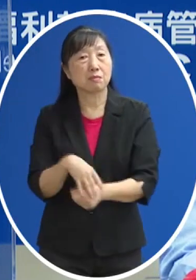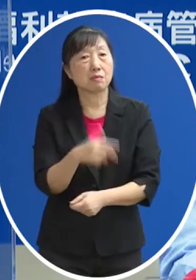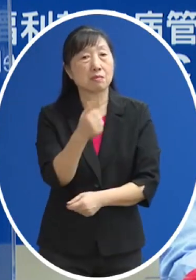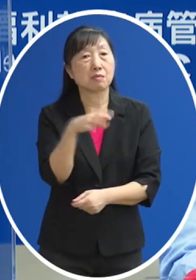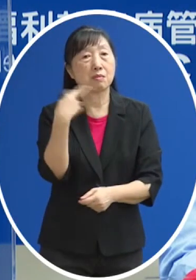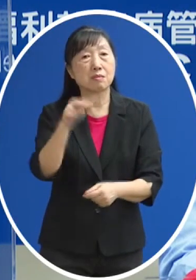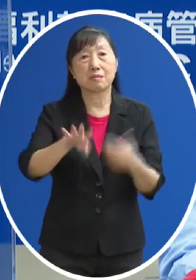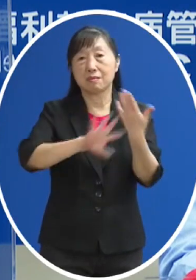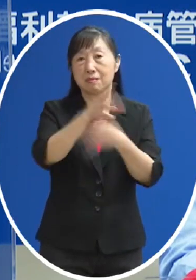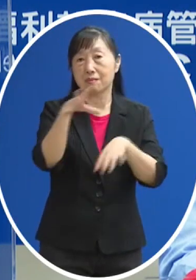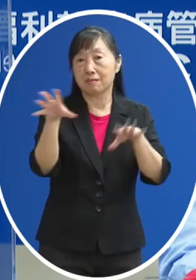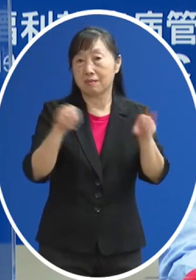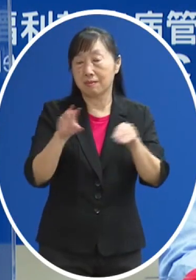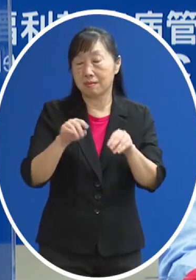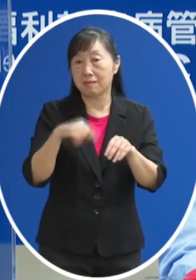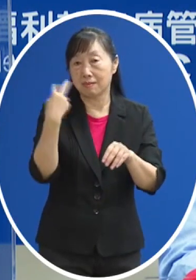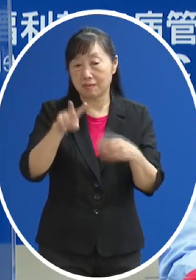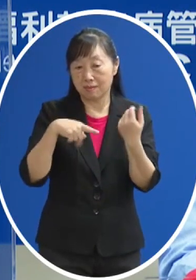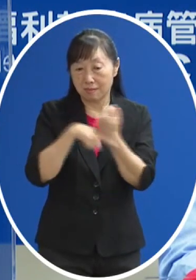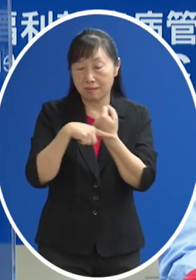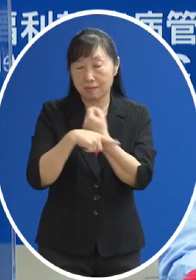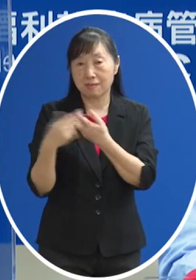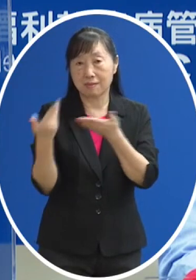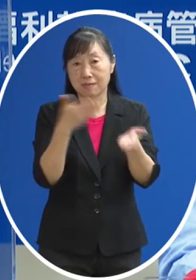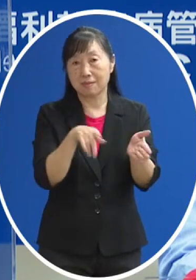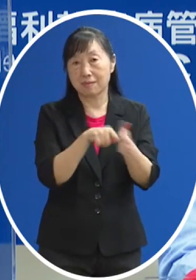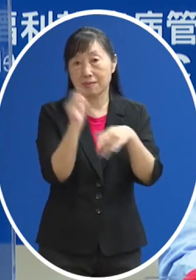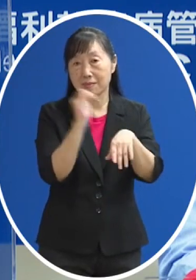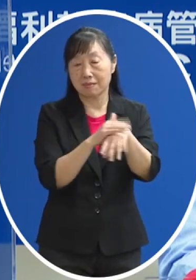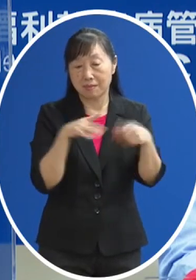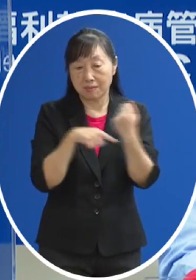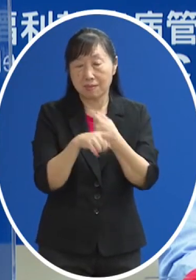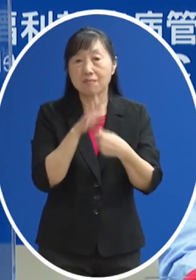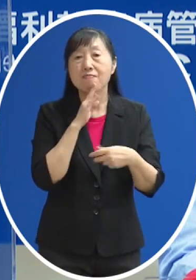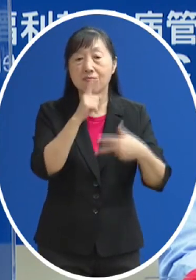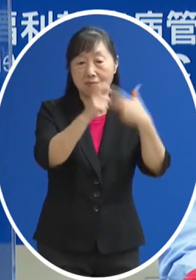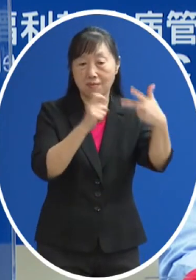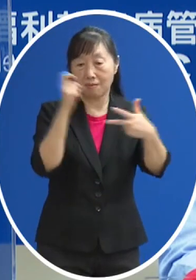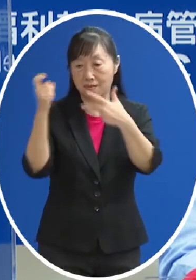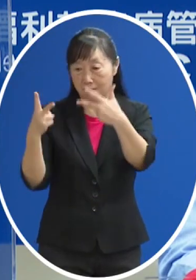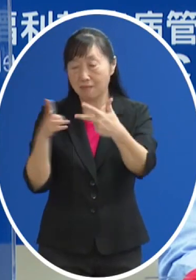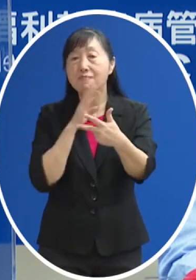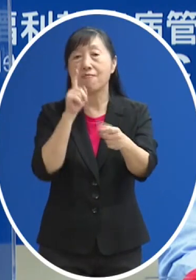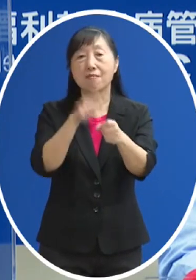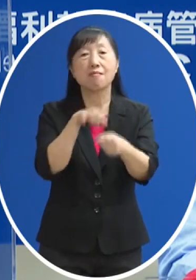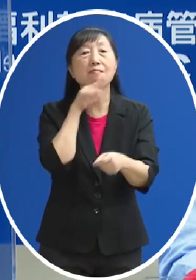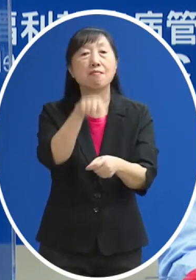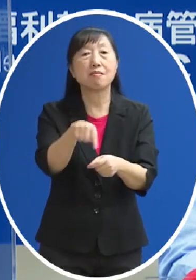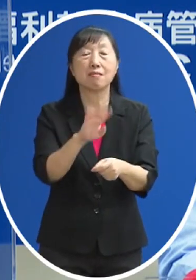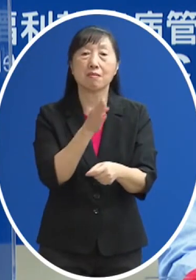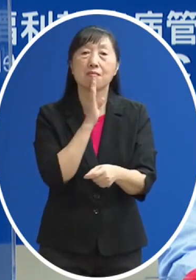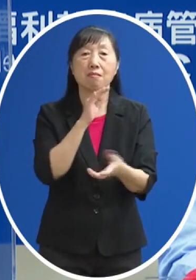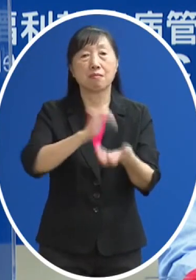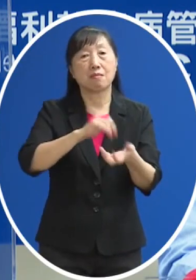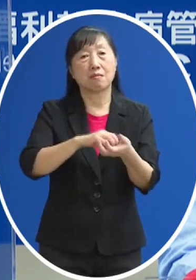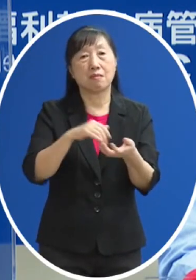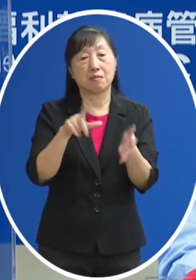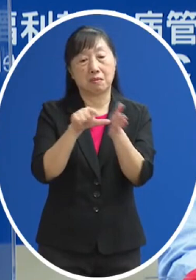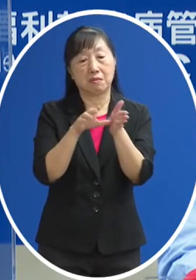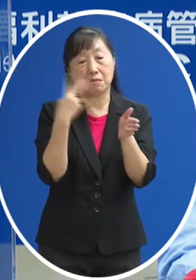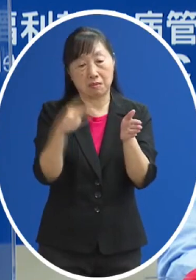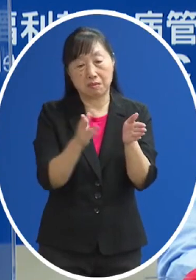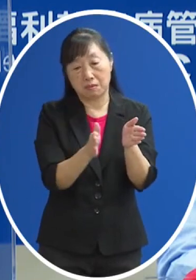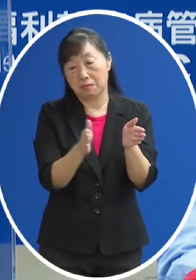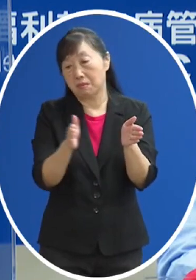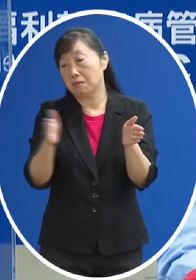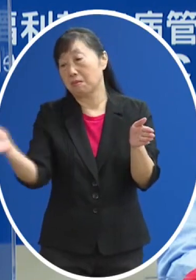的资料，那专家在研究，我们以10-12周为一个目标，但是也不排除把时间拉得更